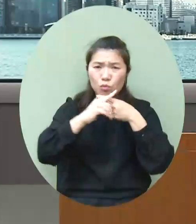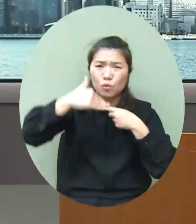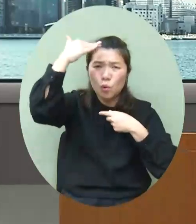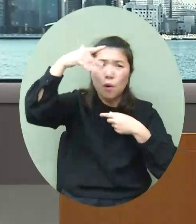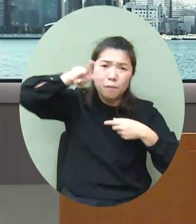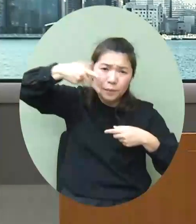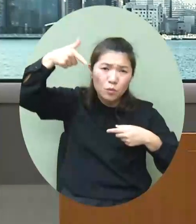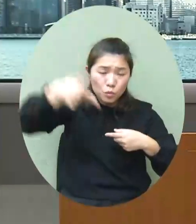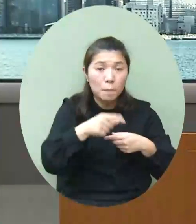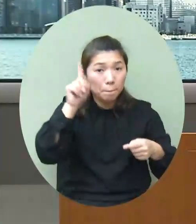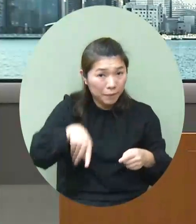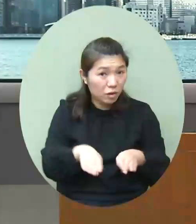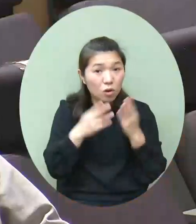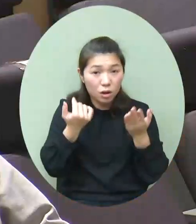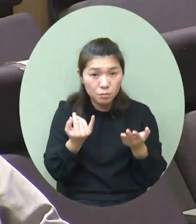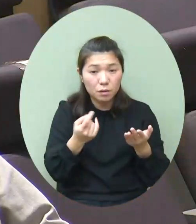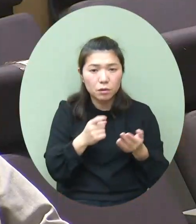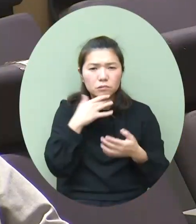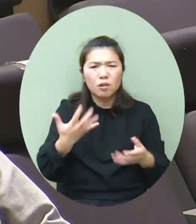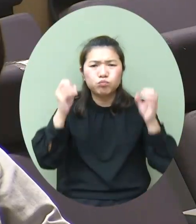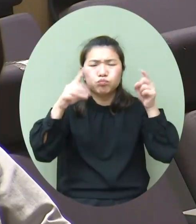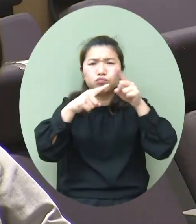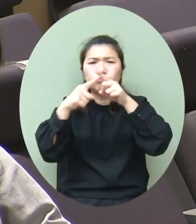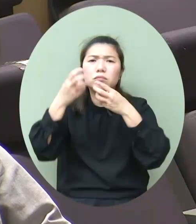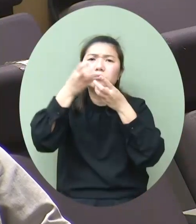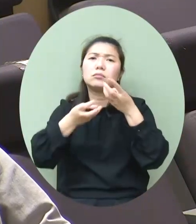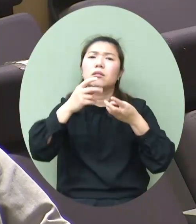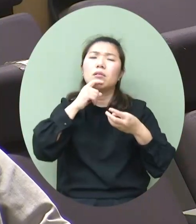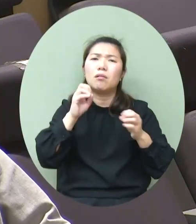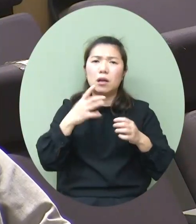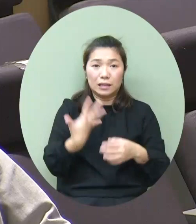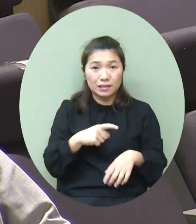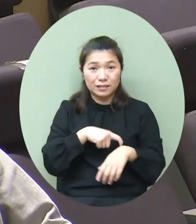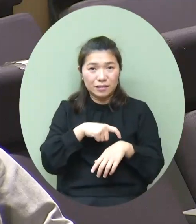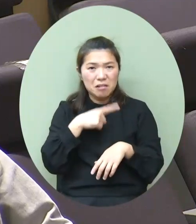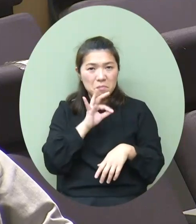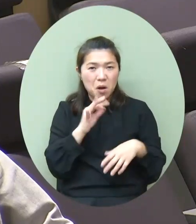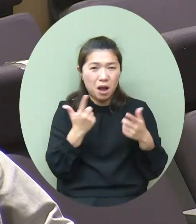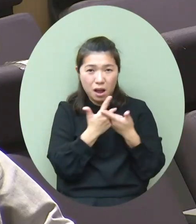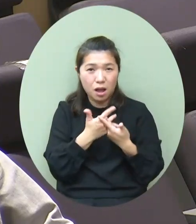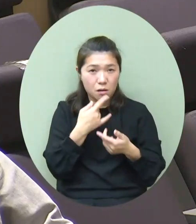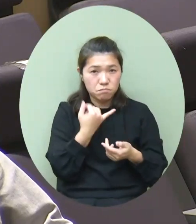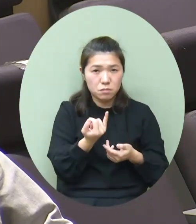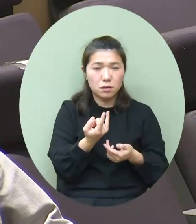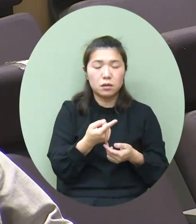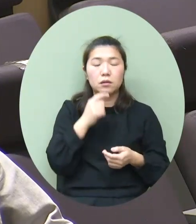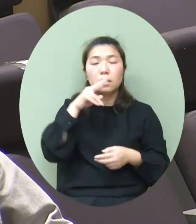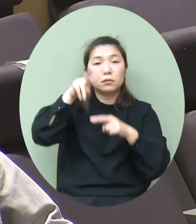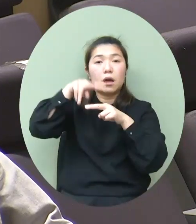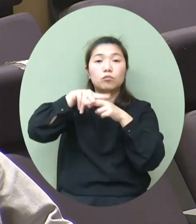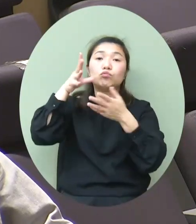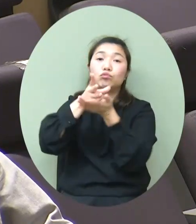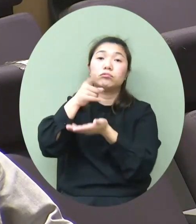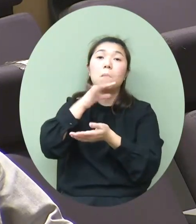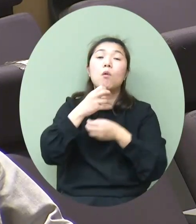才可以更好。你们会等候高峰过后才做吗？现在还没有发布细节，是否在